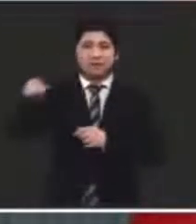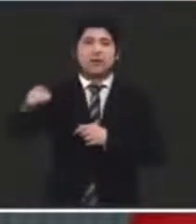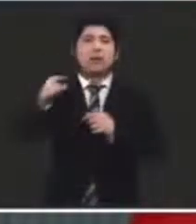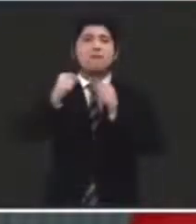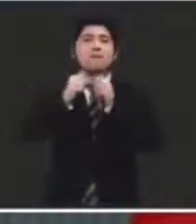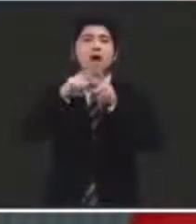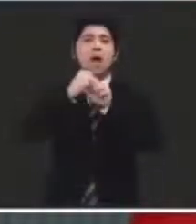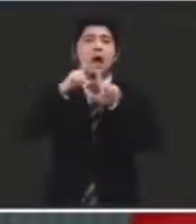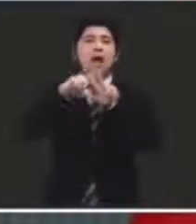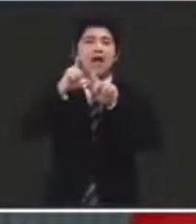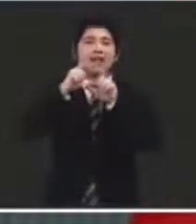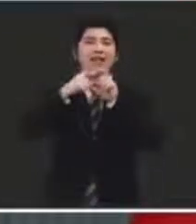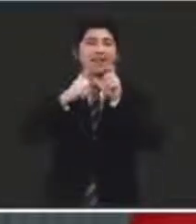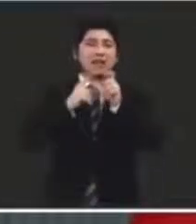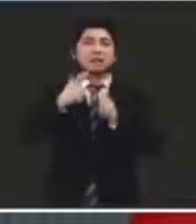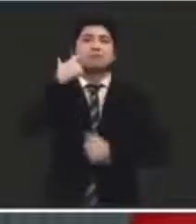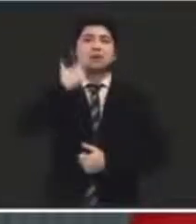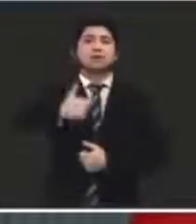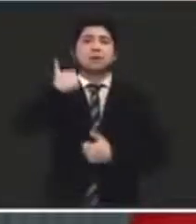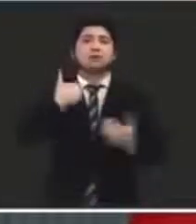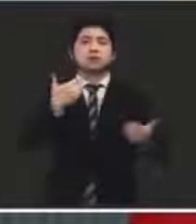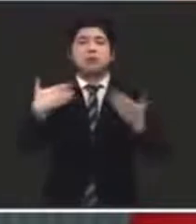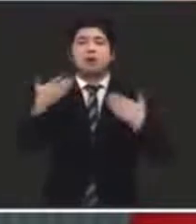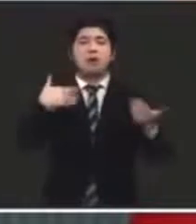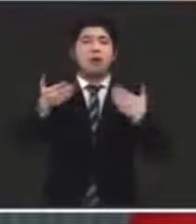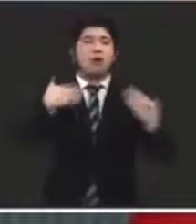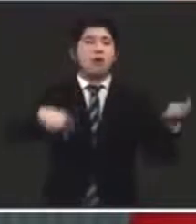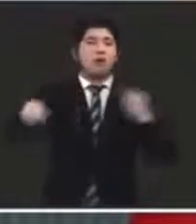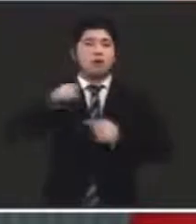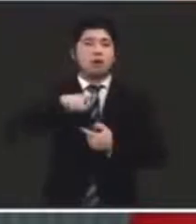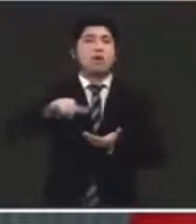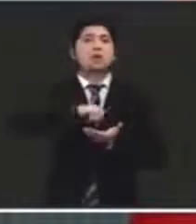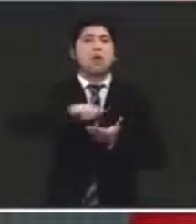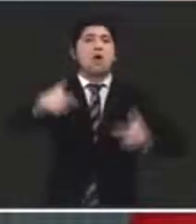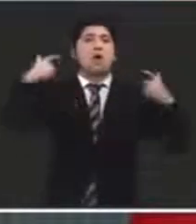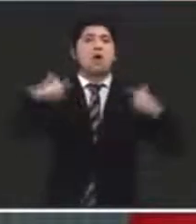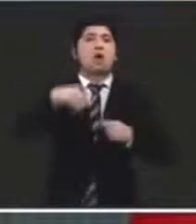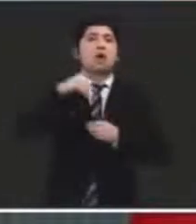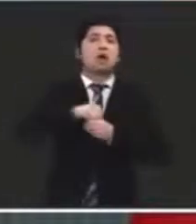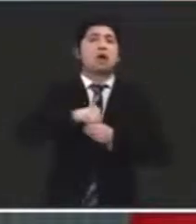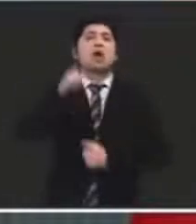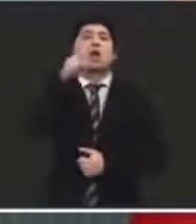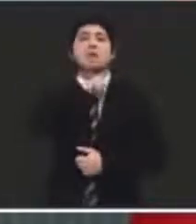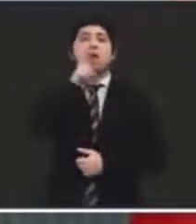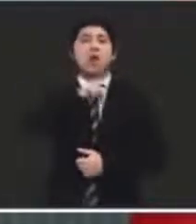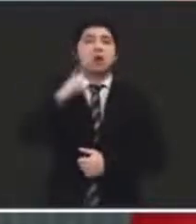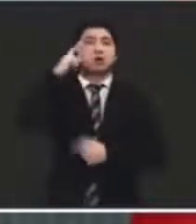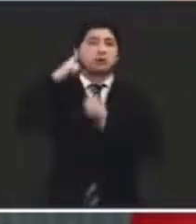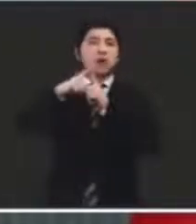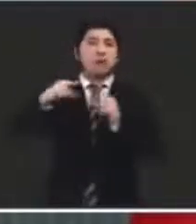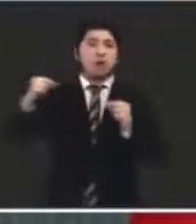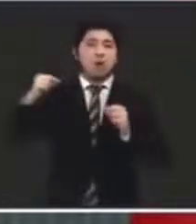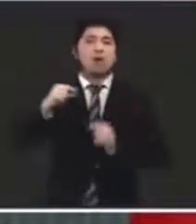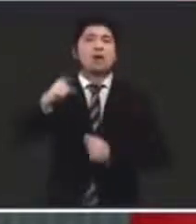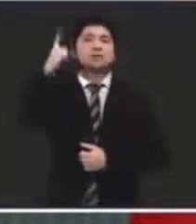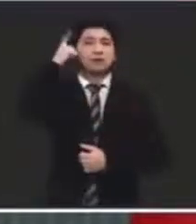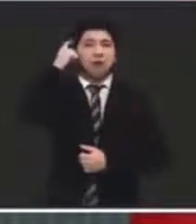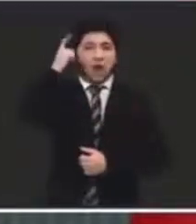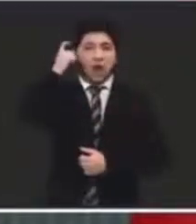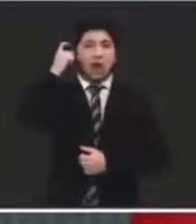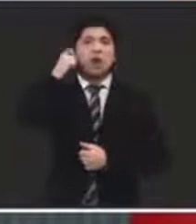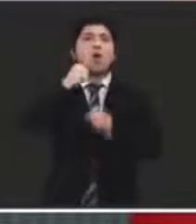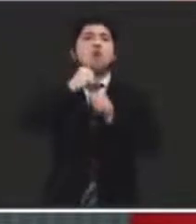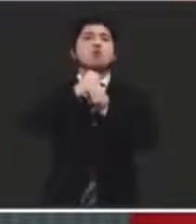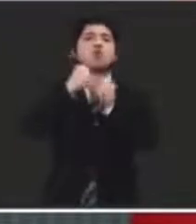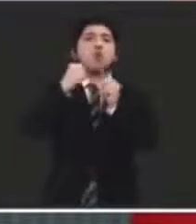başbakanı ile sohbet ettik New York'ta İngiltere Japonya İsrail ve